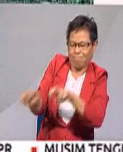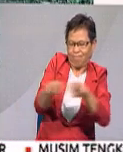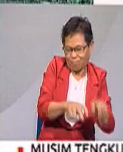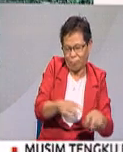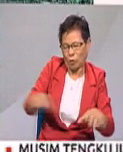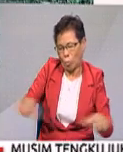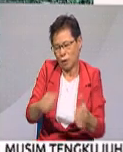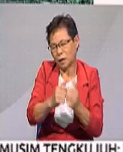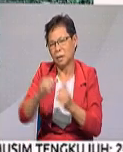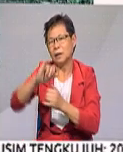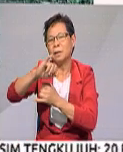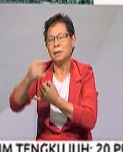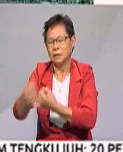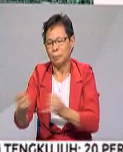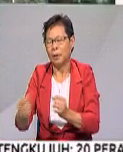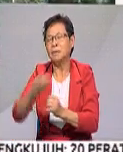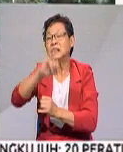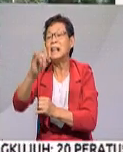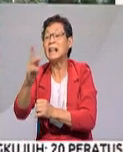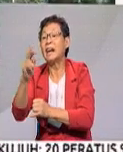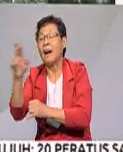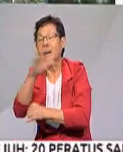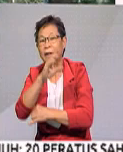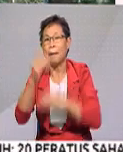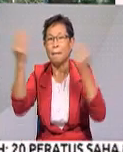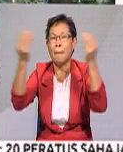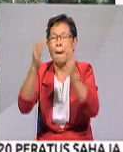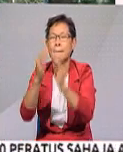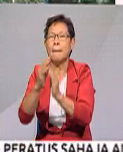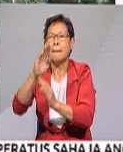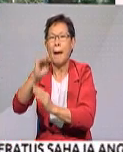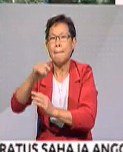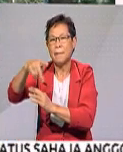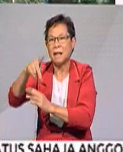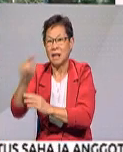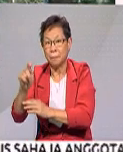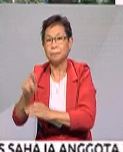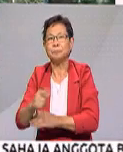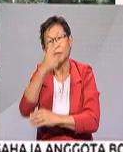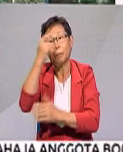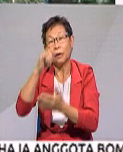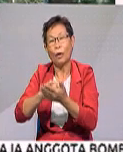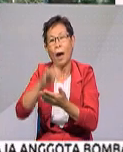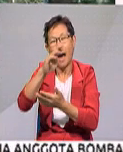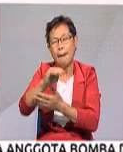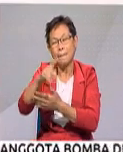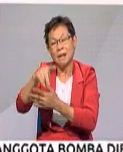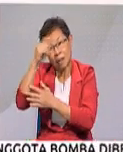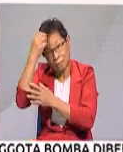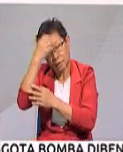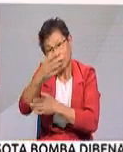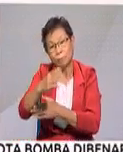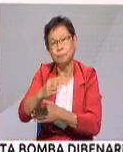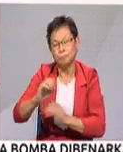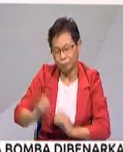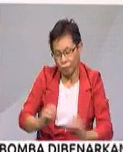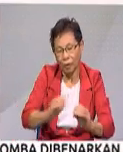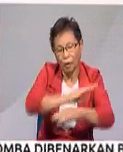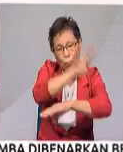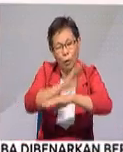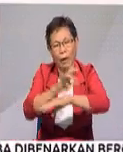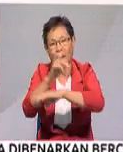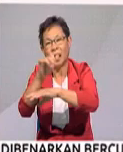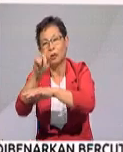dijalankan bersama Jabatan Kerja Raya dan Majlis Perbandaran Taiping. Berikutan itu, MPT memaklumkan operasi di Bukit